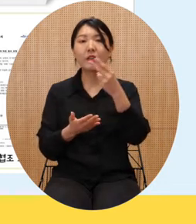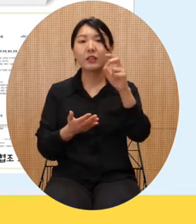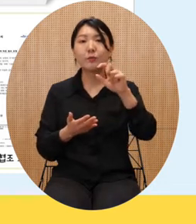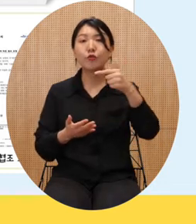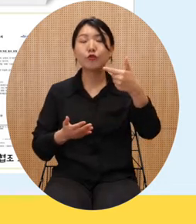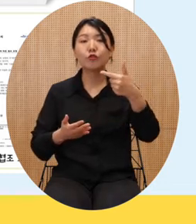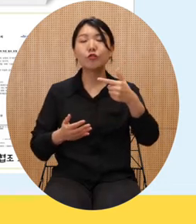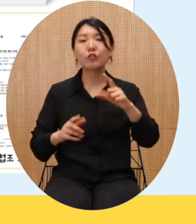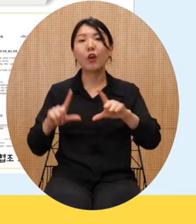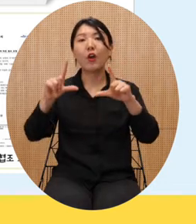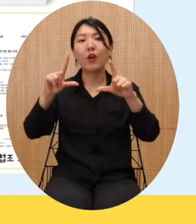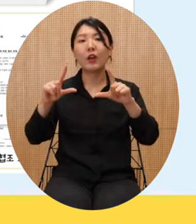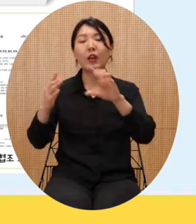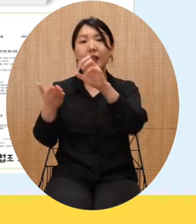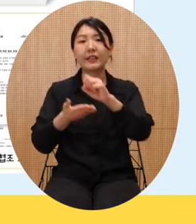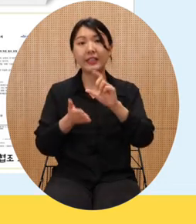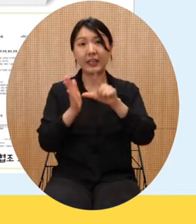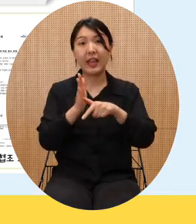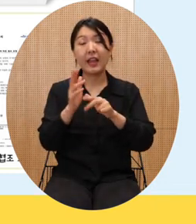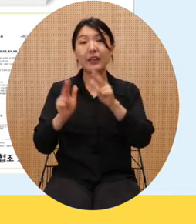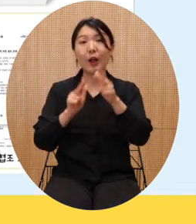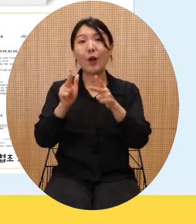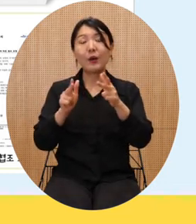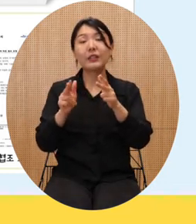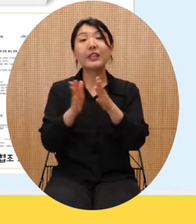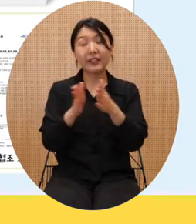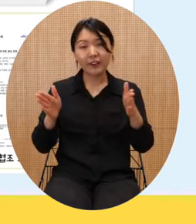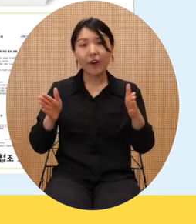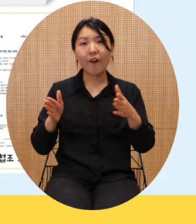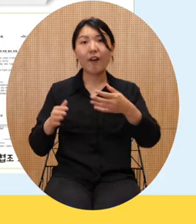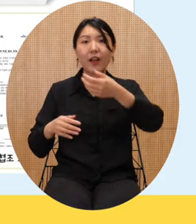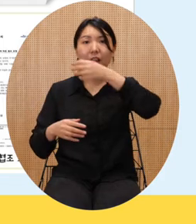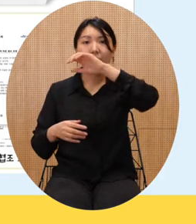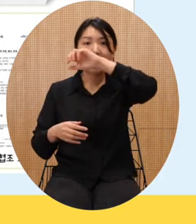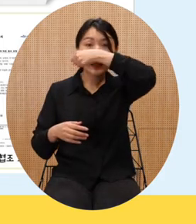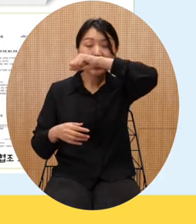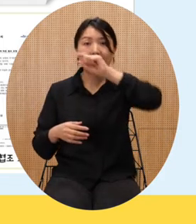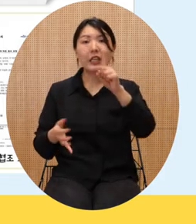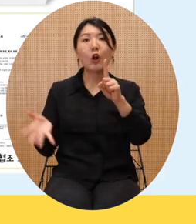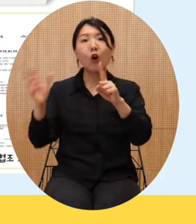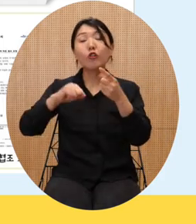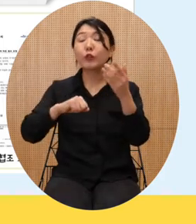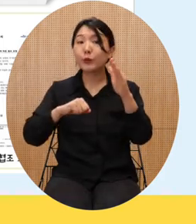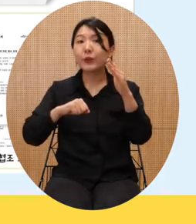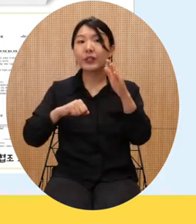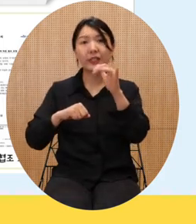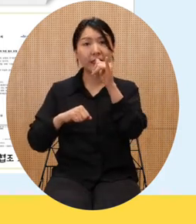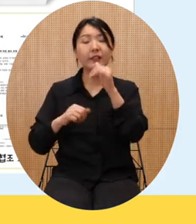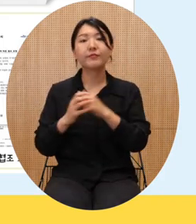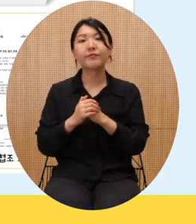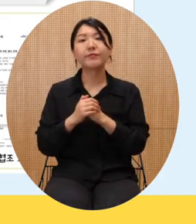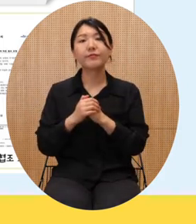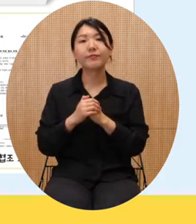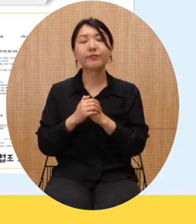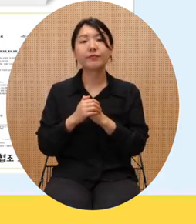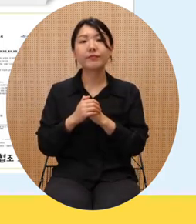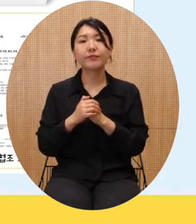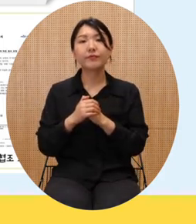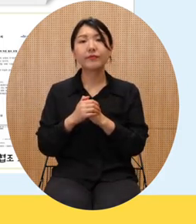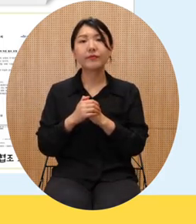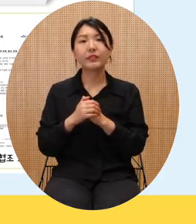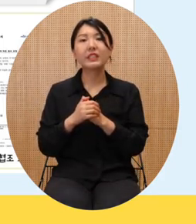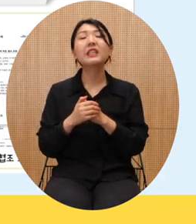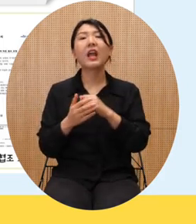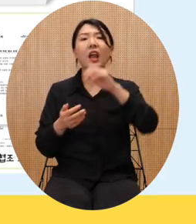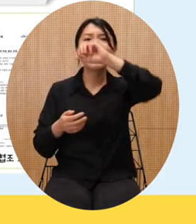제도를 2016년에 도입되었을 때 사업을 시작을 했는데 예산이 한 1억 원이 되지 않았는데, 1억 원이 되지 않는